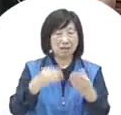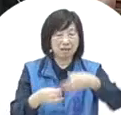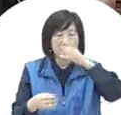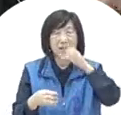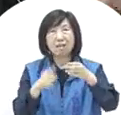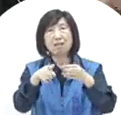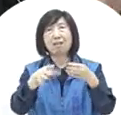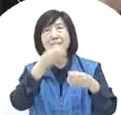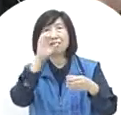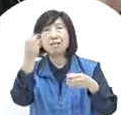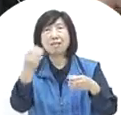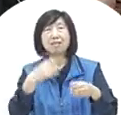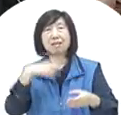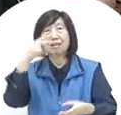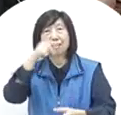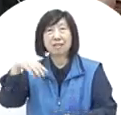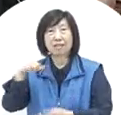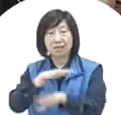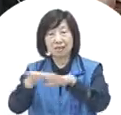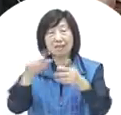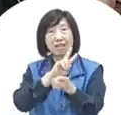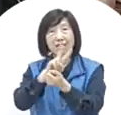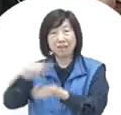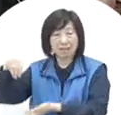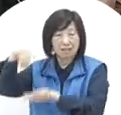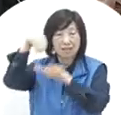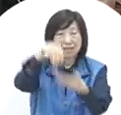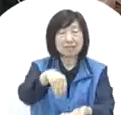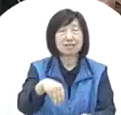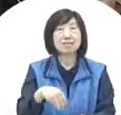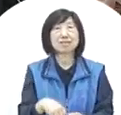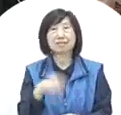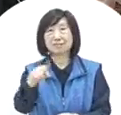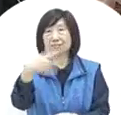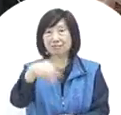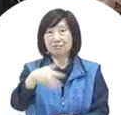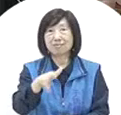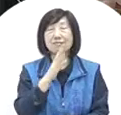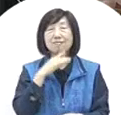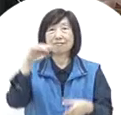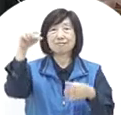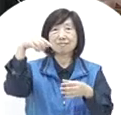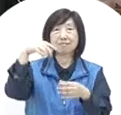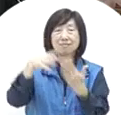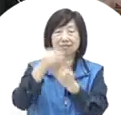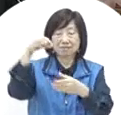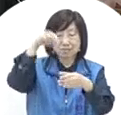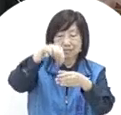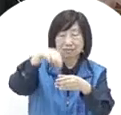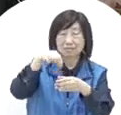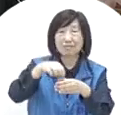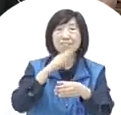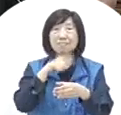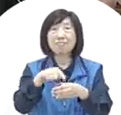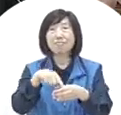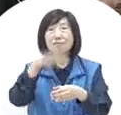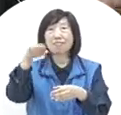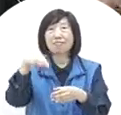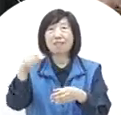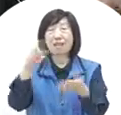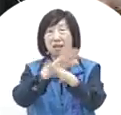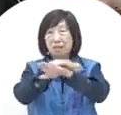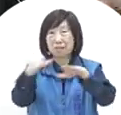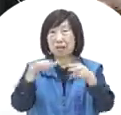口？我特地从平陵带回来的水耶，哈，这个水哈，泡茶的这个山泉水是我特地从平陵